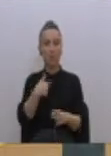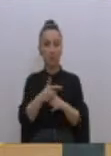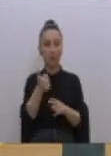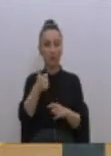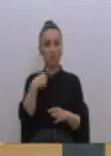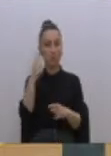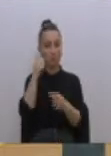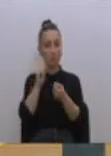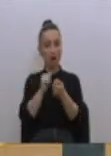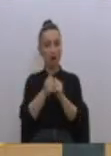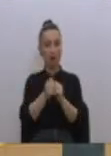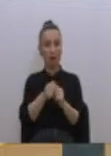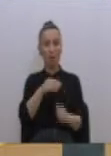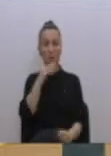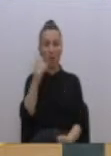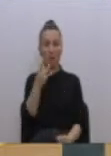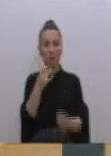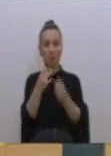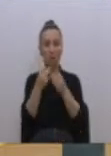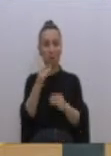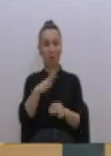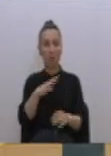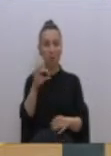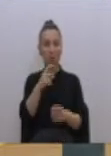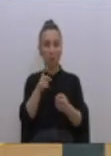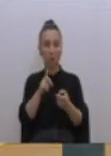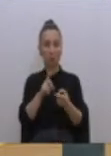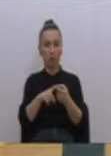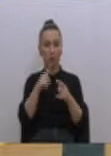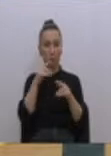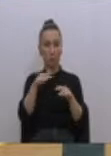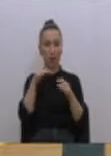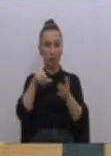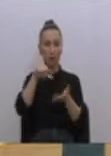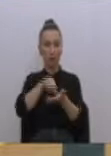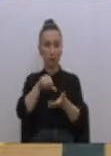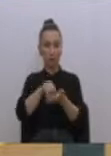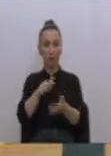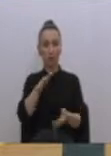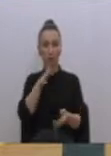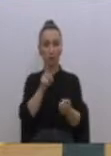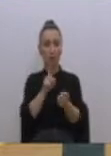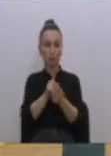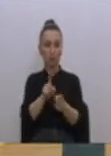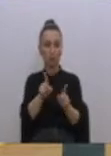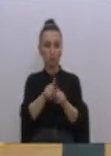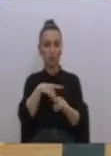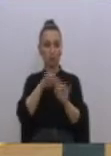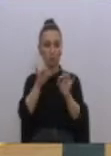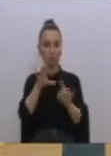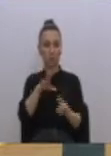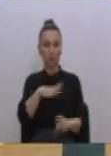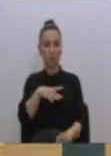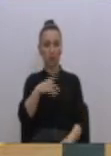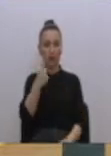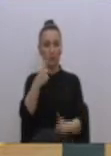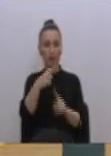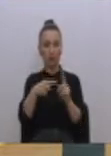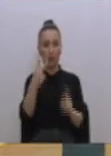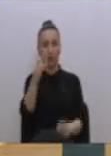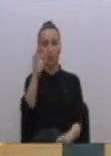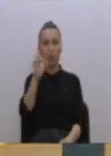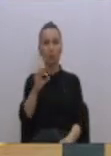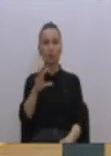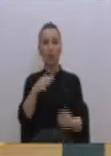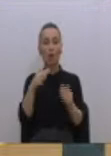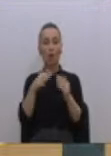mahsus, arait hel mi s-a ubri amaze, majoris practic, asta nu e practic, se hodraze, me e fna hevar de ori procentim, conda,